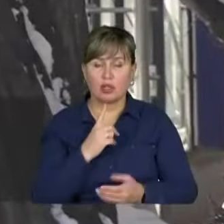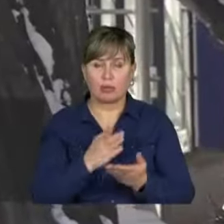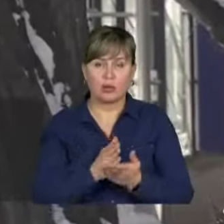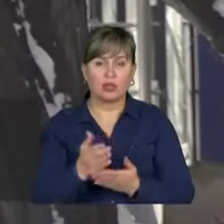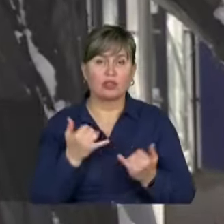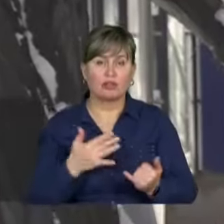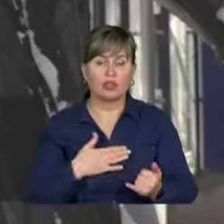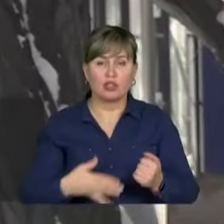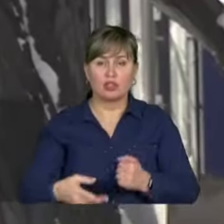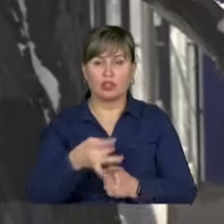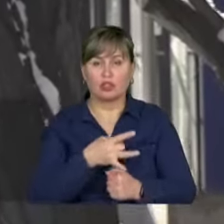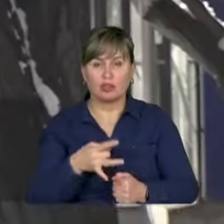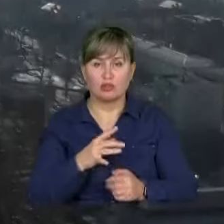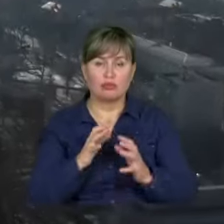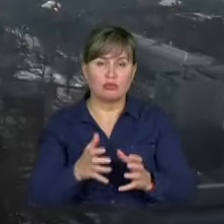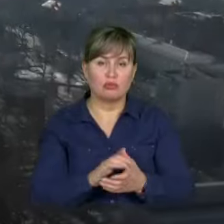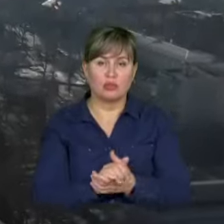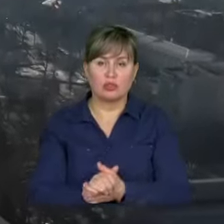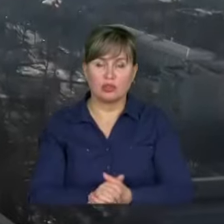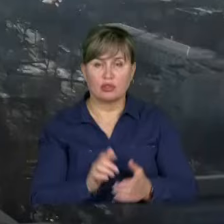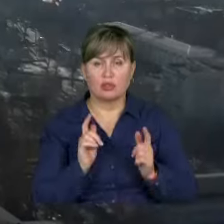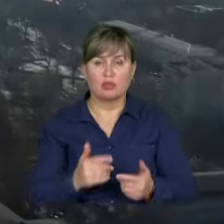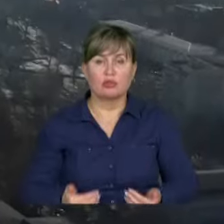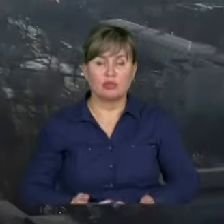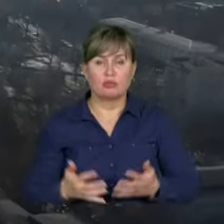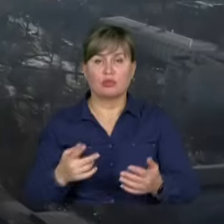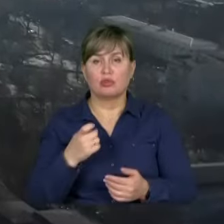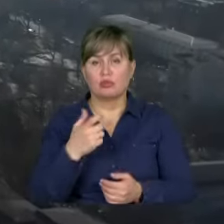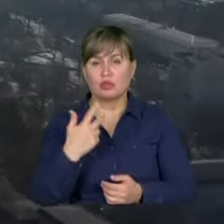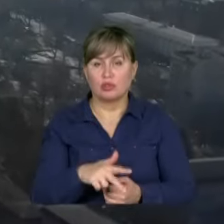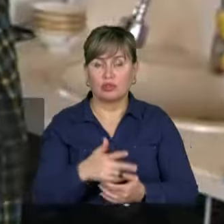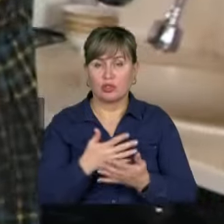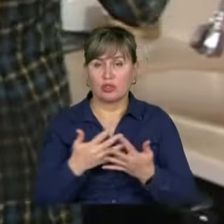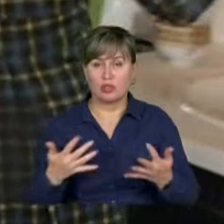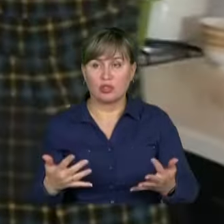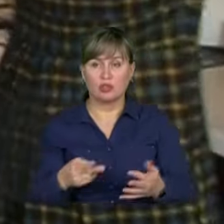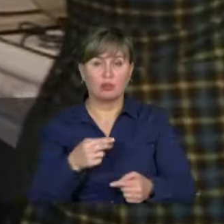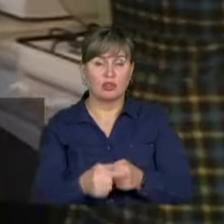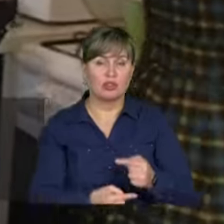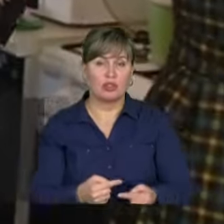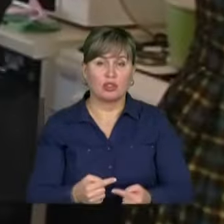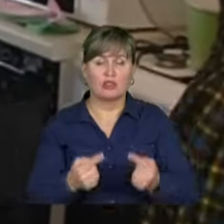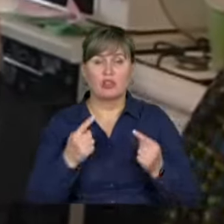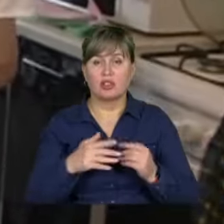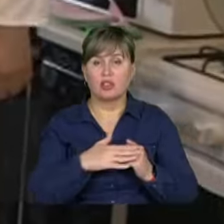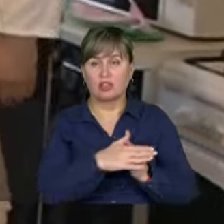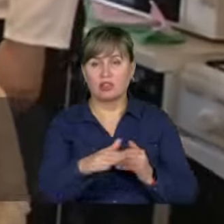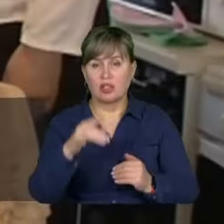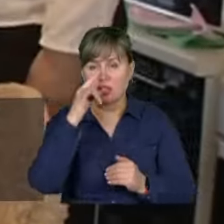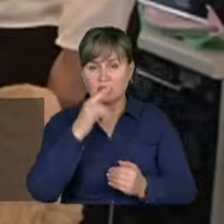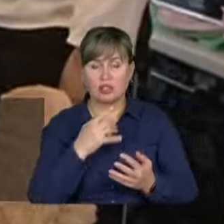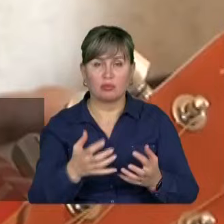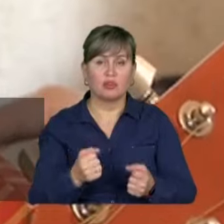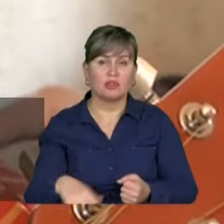в нашей республике в мире и согласии проживают более 130 этносов. По традициям Великой Степи казахи